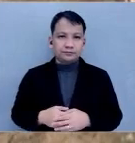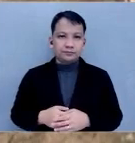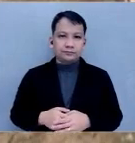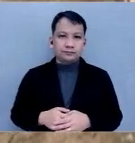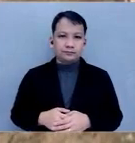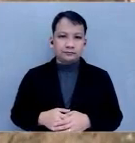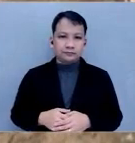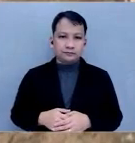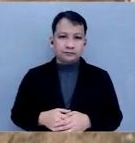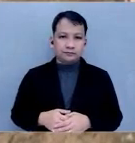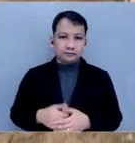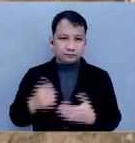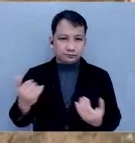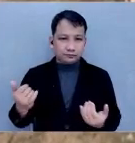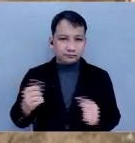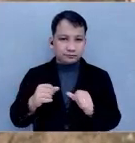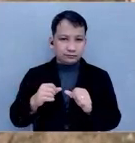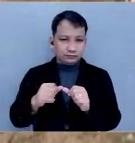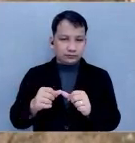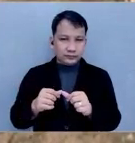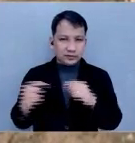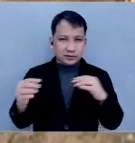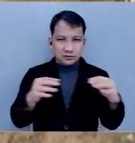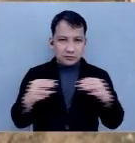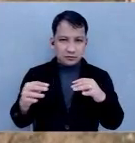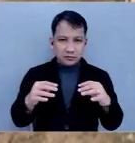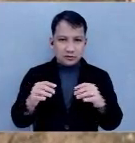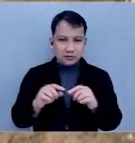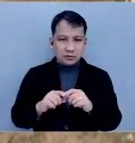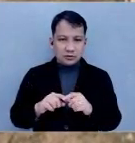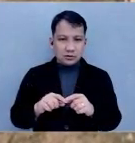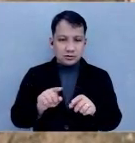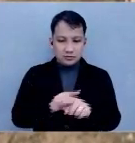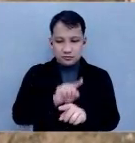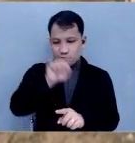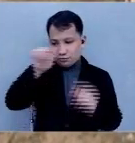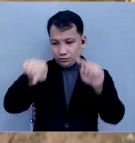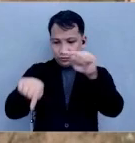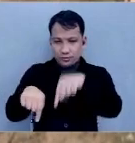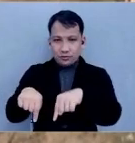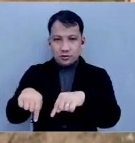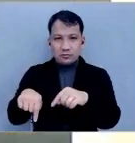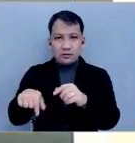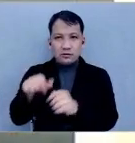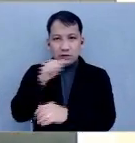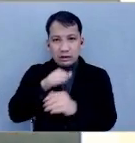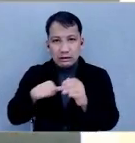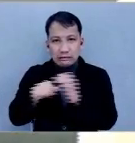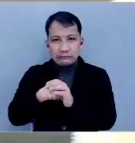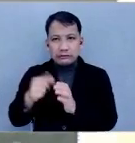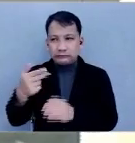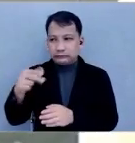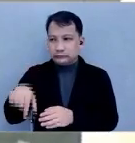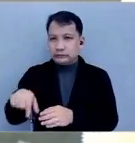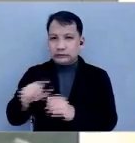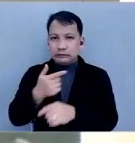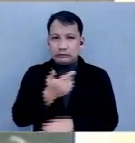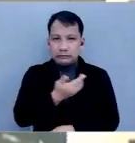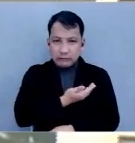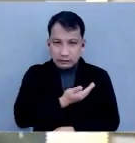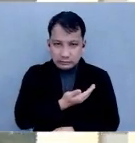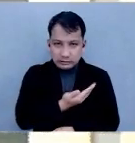Sa ngayon, patindi pa ng patindi ang pagpapasabog ng Israel sa mga umanoykuta ng Hamas sa Gaza Strip. Bagong banta pa ng